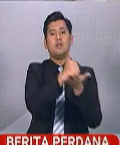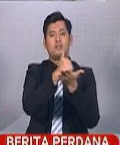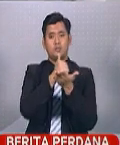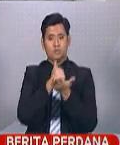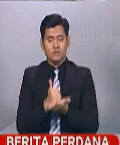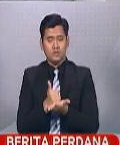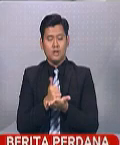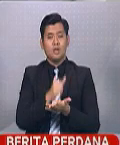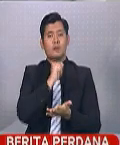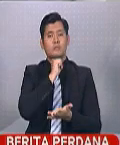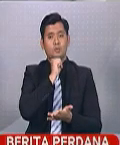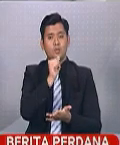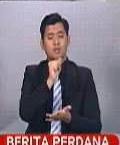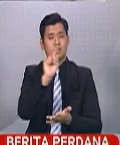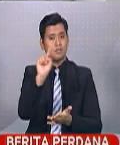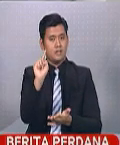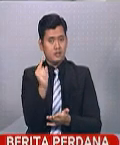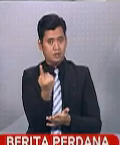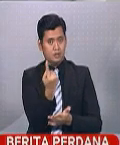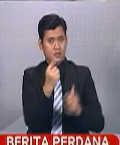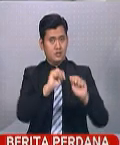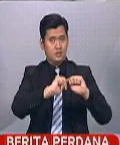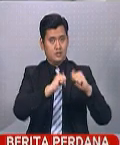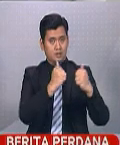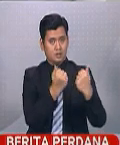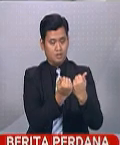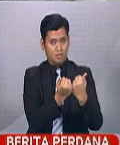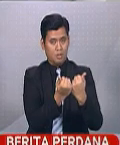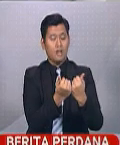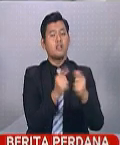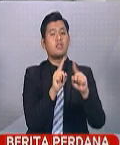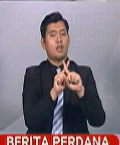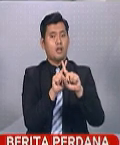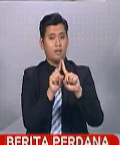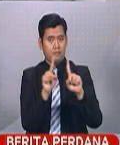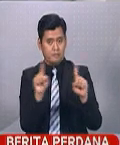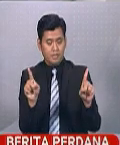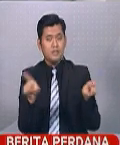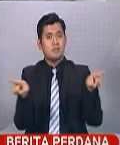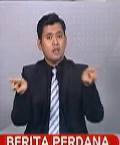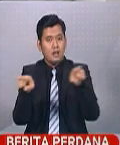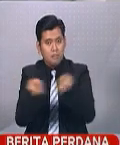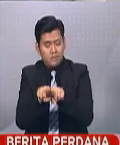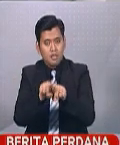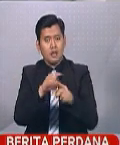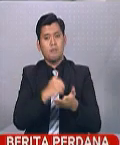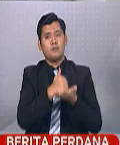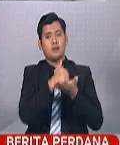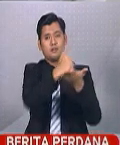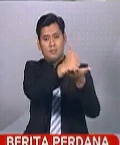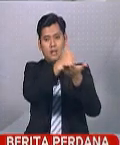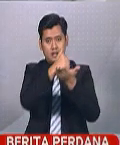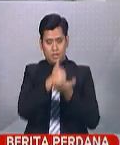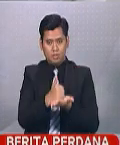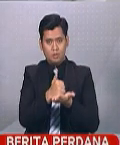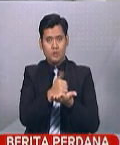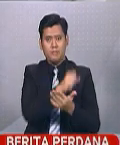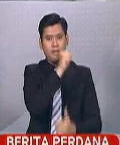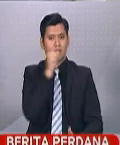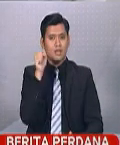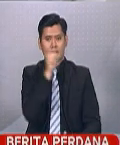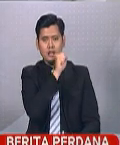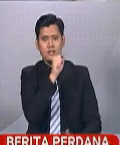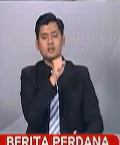bukan kerajaan, NGO dan sukarelawan, golongan selebriti juga tidak ketinggalan untuk membantu. Ada antara mereka menganggotai